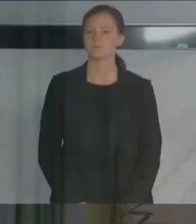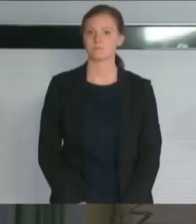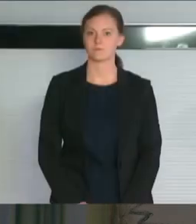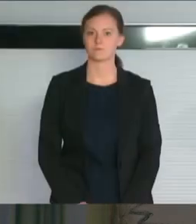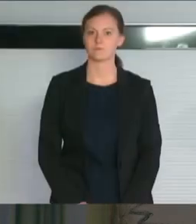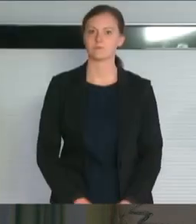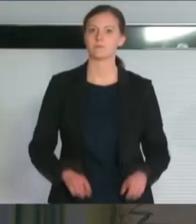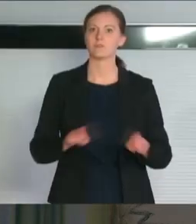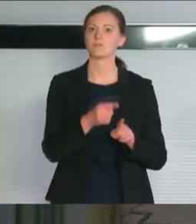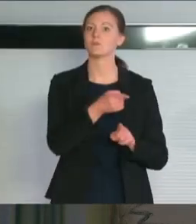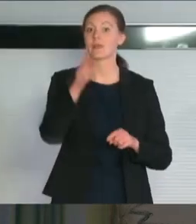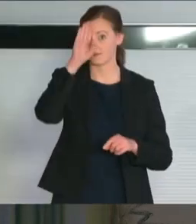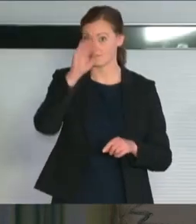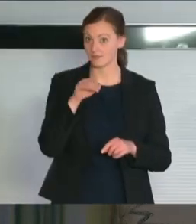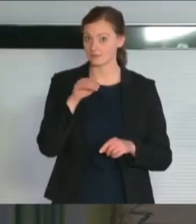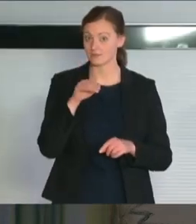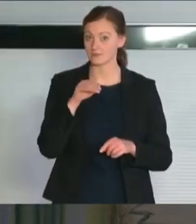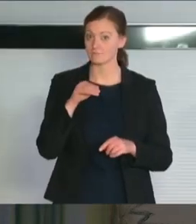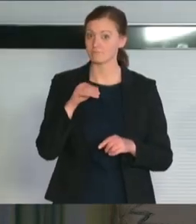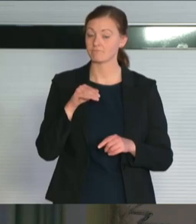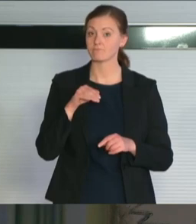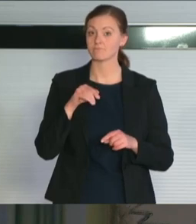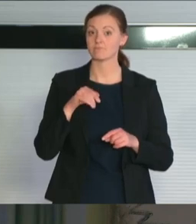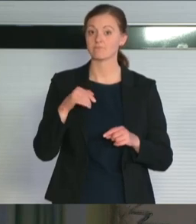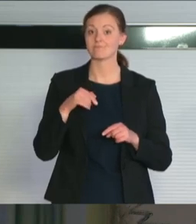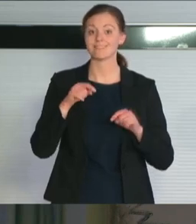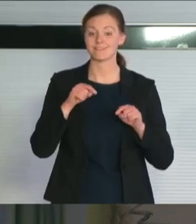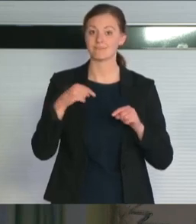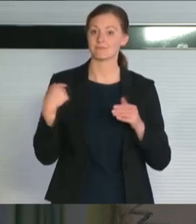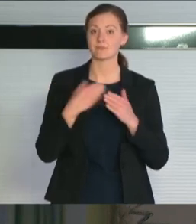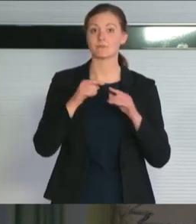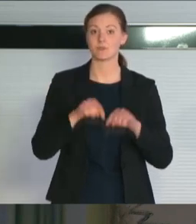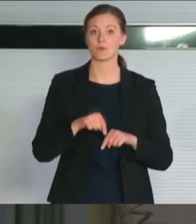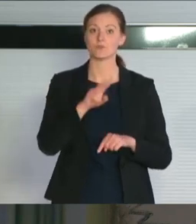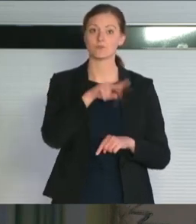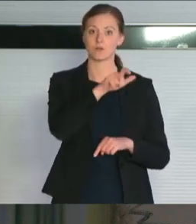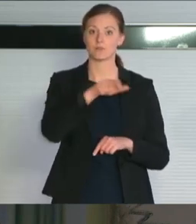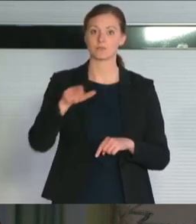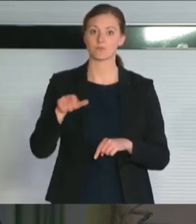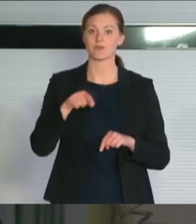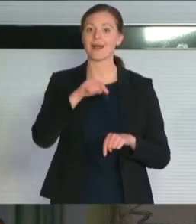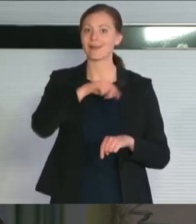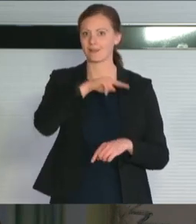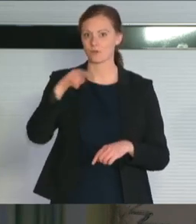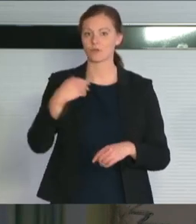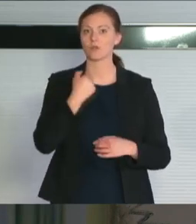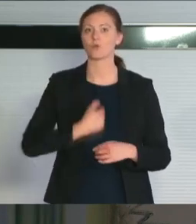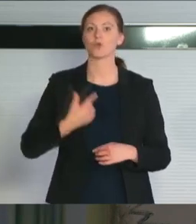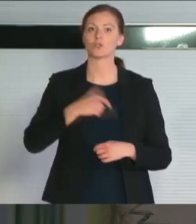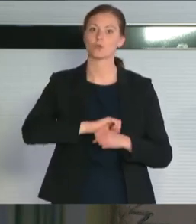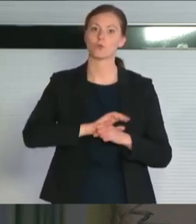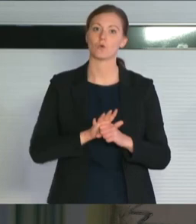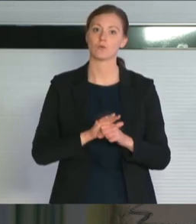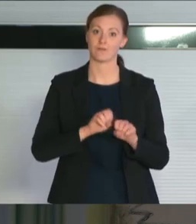Som kjent så er det så langt 12 mennesker i Norge som er døde av koronaviruset. Og